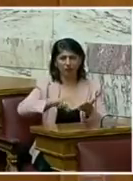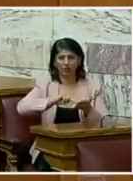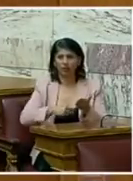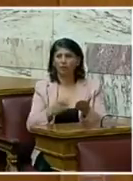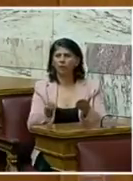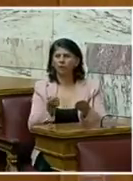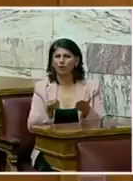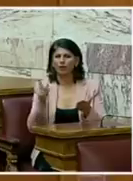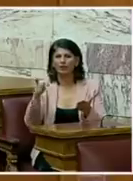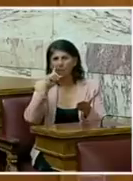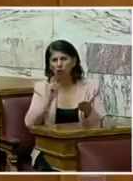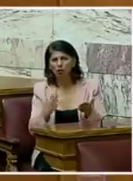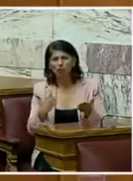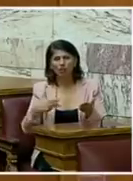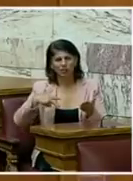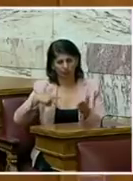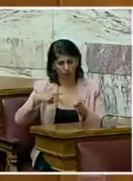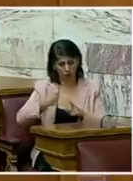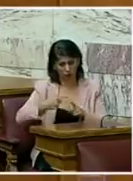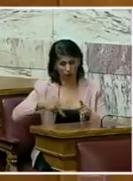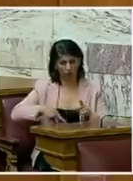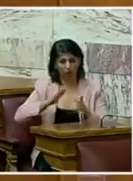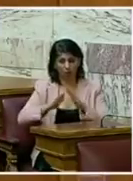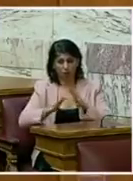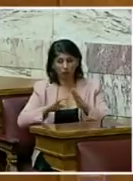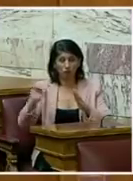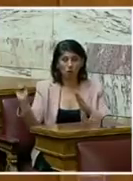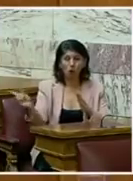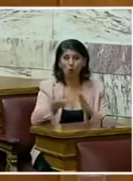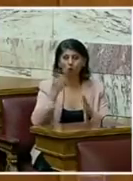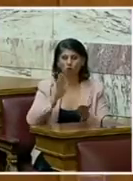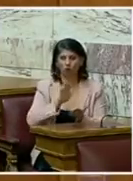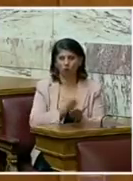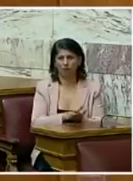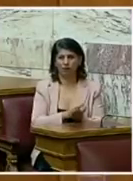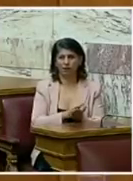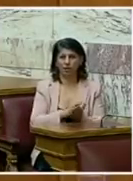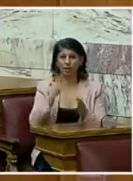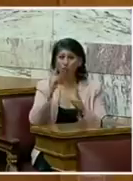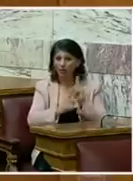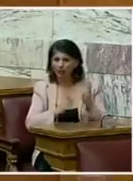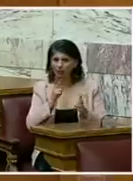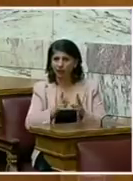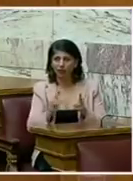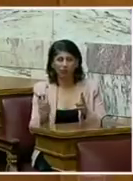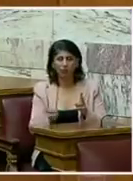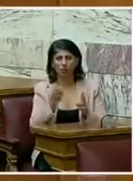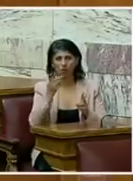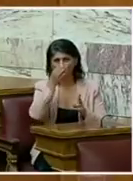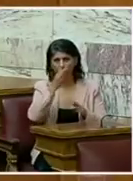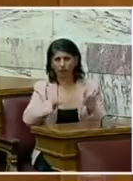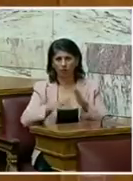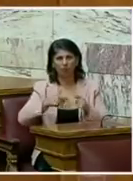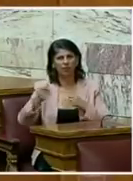τι υποχρέωση έχει το ελληνικό κράτος? Να προστατεύσει όλους τους μάρτυρες οι οποίοι καταγγέλλουν φαινόμενα διαφθοράς ή διασπάθειας